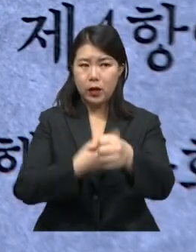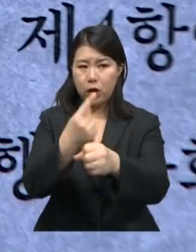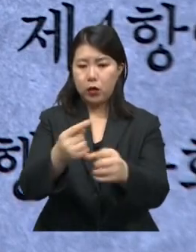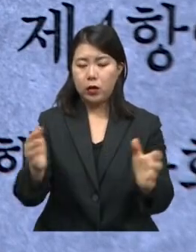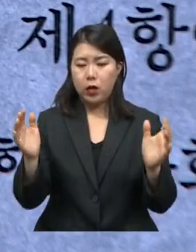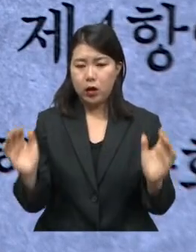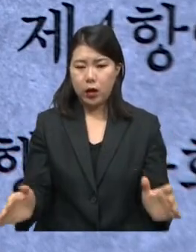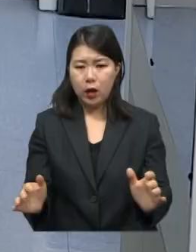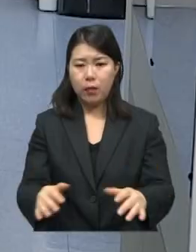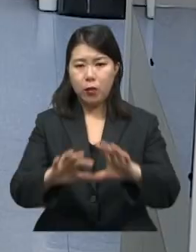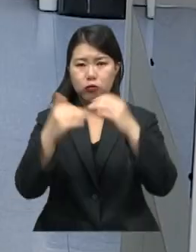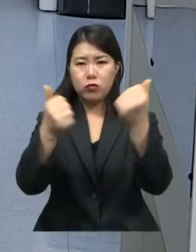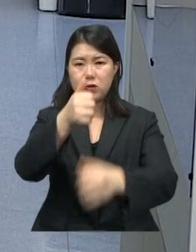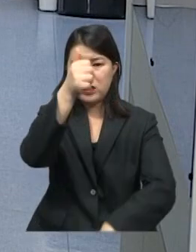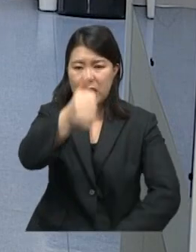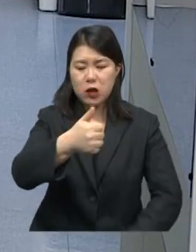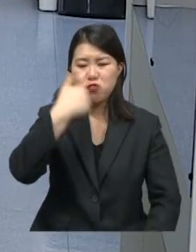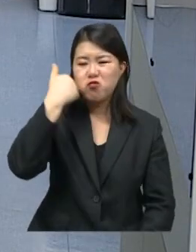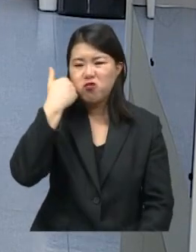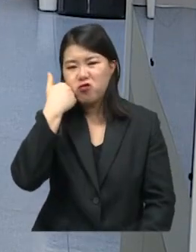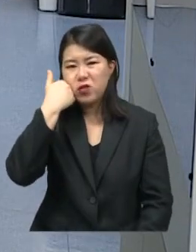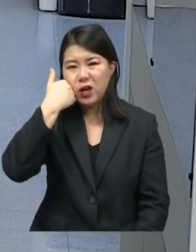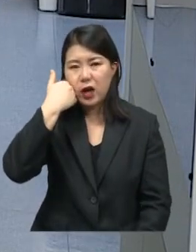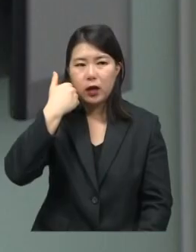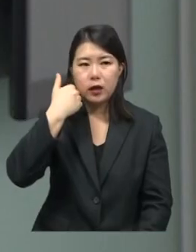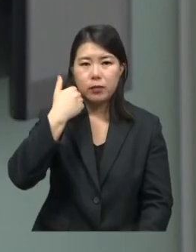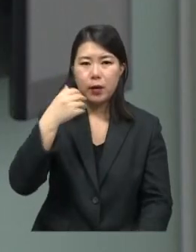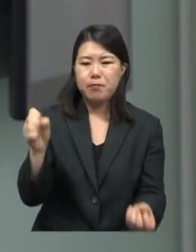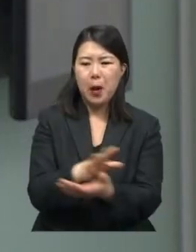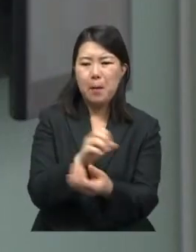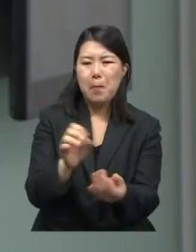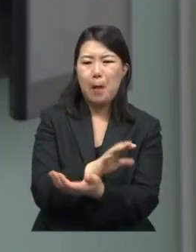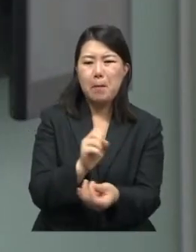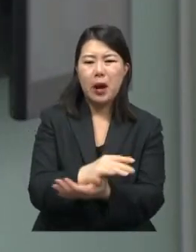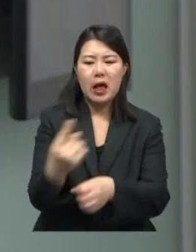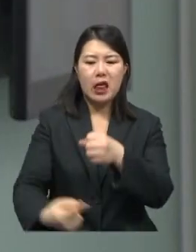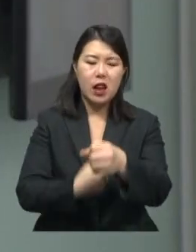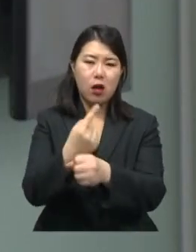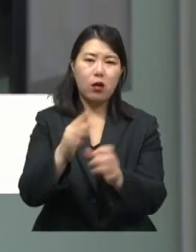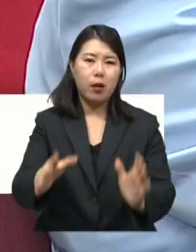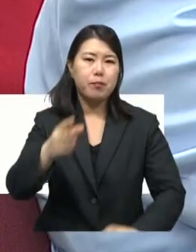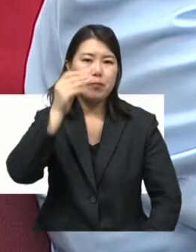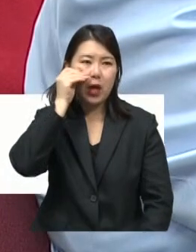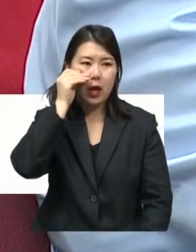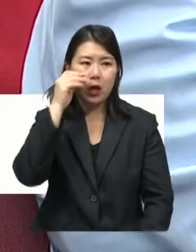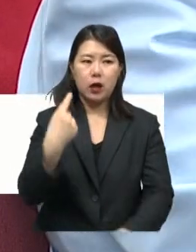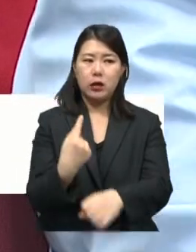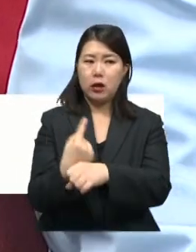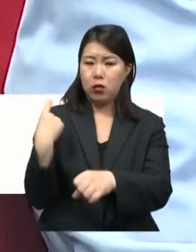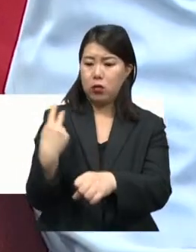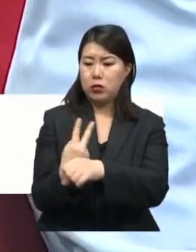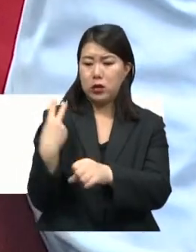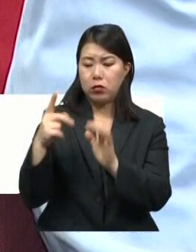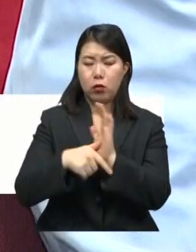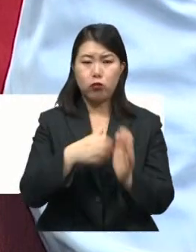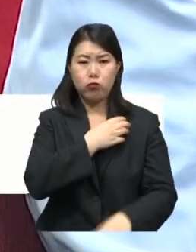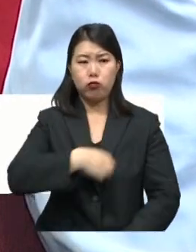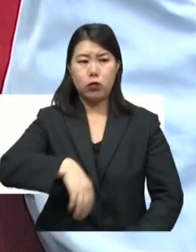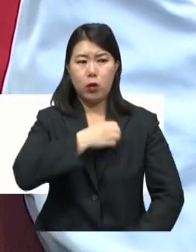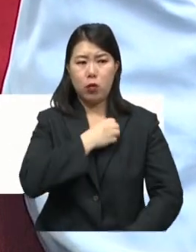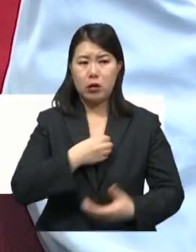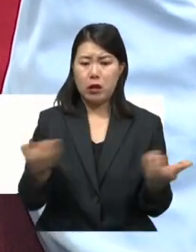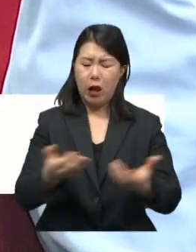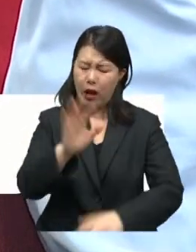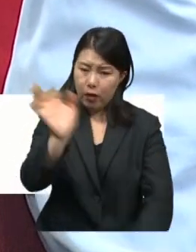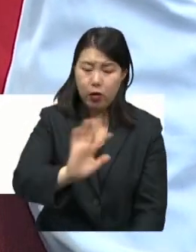여야 간 파행을 거듭하면서 멈춰 있었던 점도 꼬집습니다. 솔직히 작년, 재작년 구현 일을 안 하셨습니다. 오죽 일을